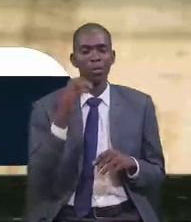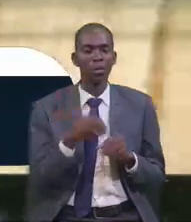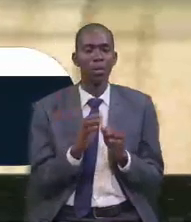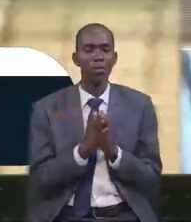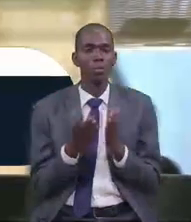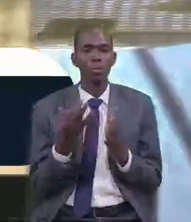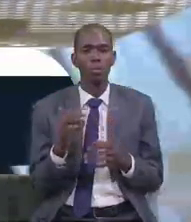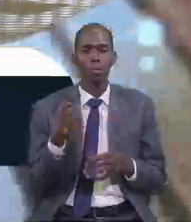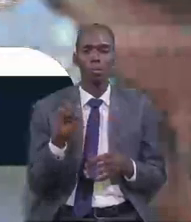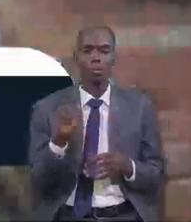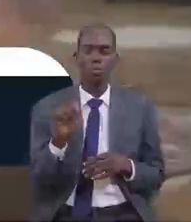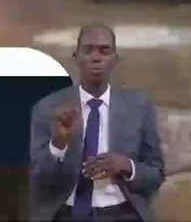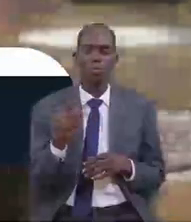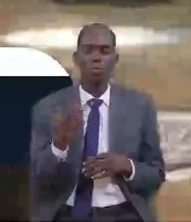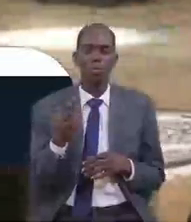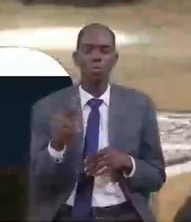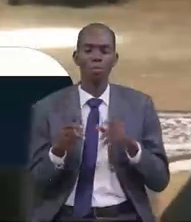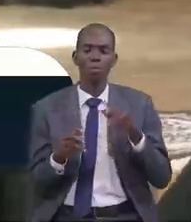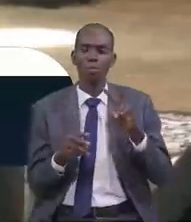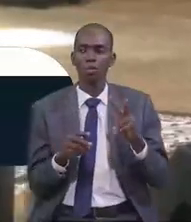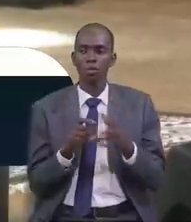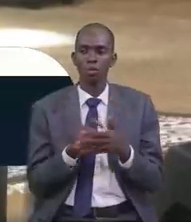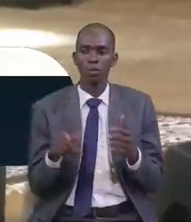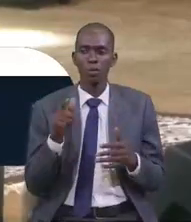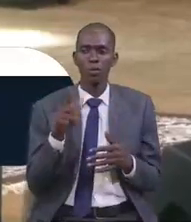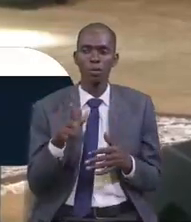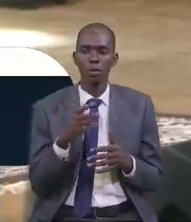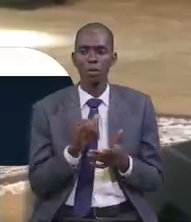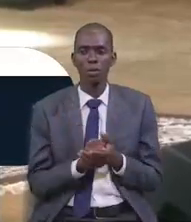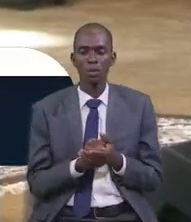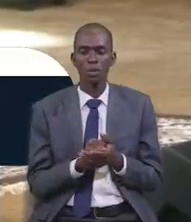Matthieu 2, 23. Matthieu